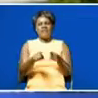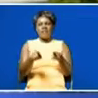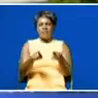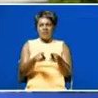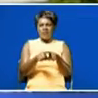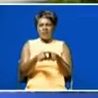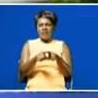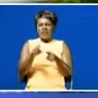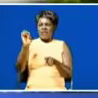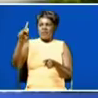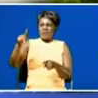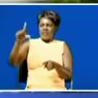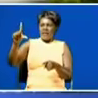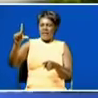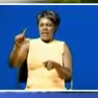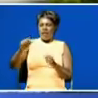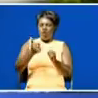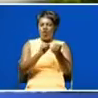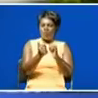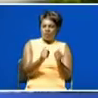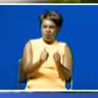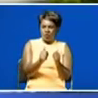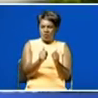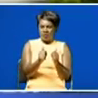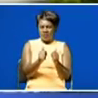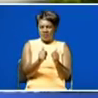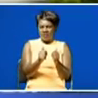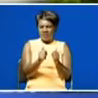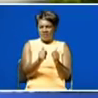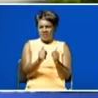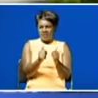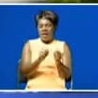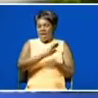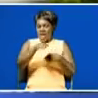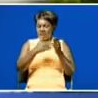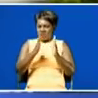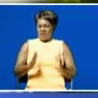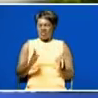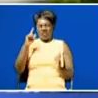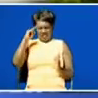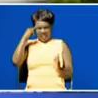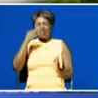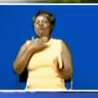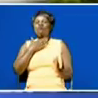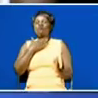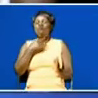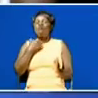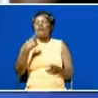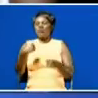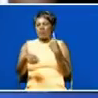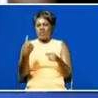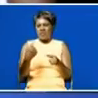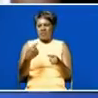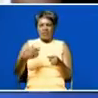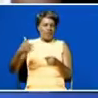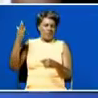an EPL Manchester derby, a Liverpool derby. A Soweto derby, everybody wants their team to do well. Kinyume na